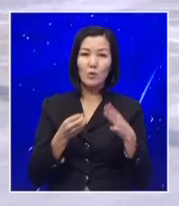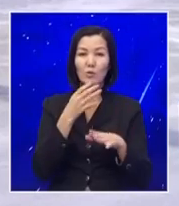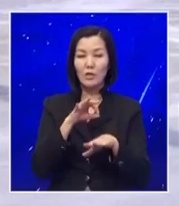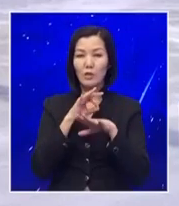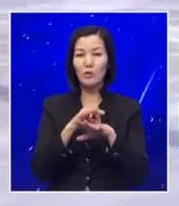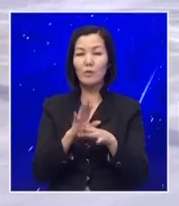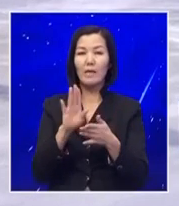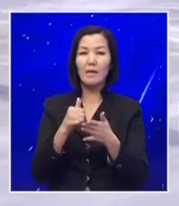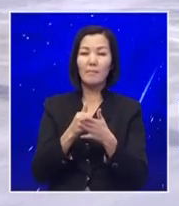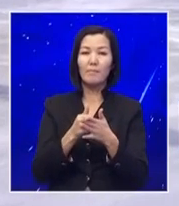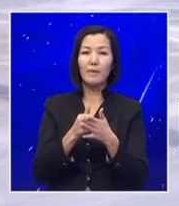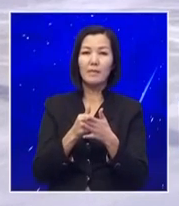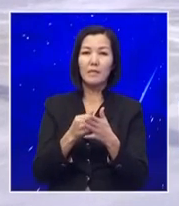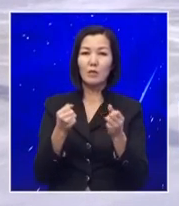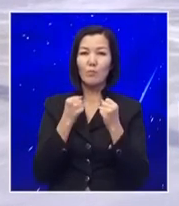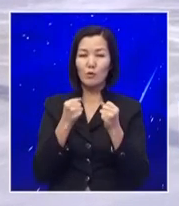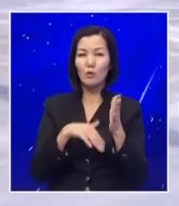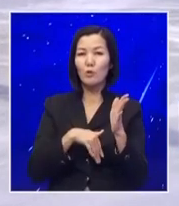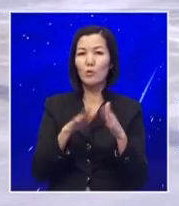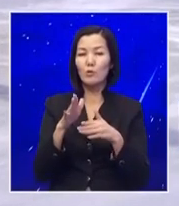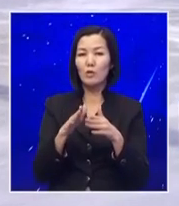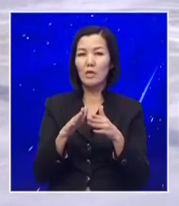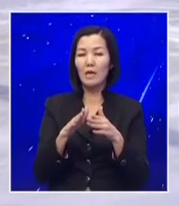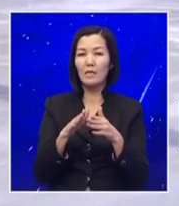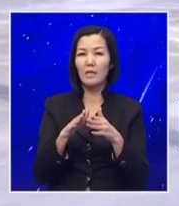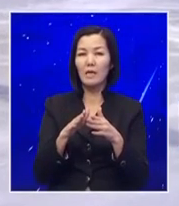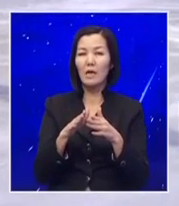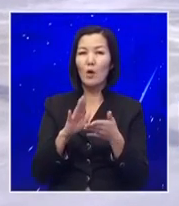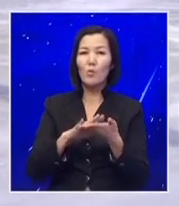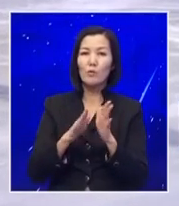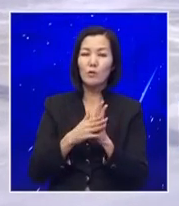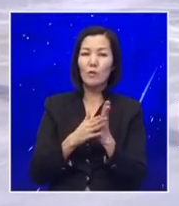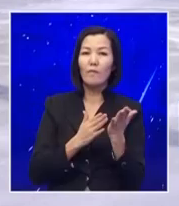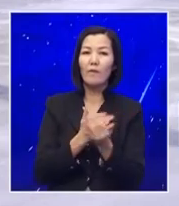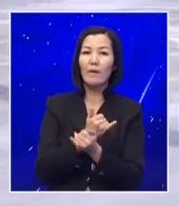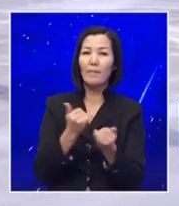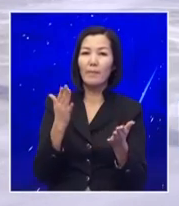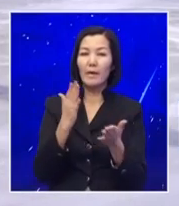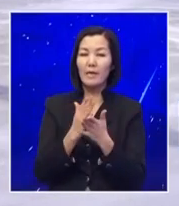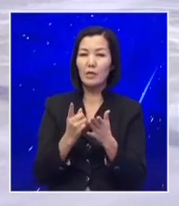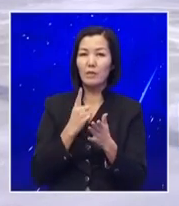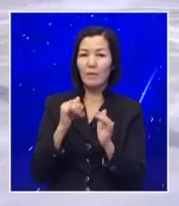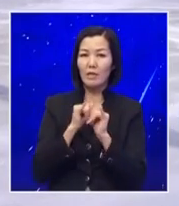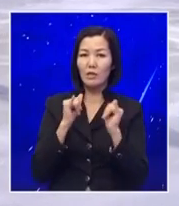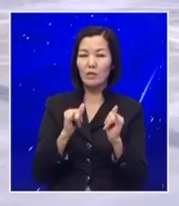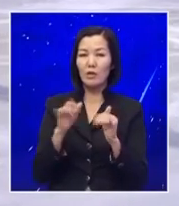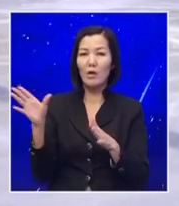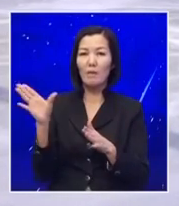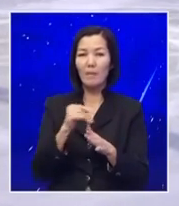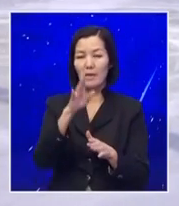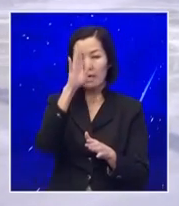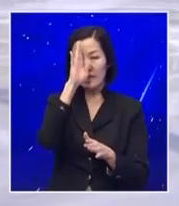жатыр. Ең бастысы спортшылар сапалы құйылған мұз айдынында конькимен сырғанап, шеберлігін шыңдауда. Шәкірттерімнің барлығы